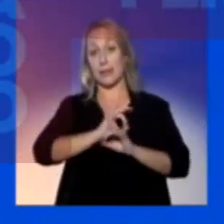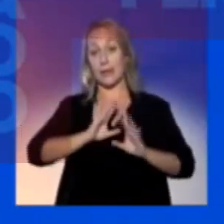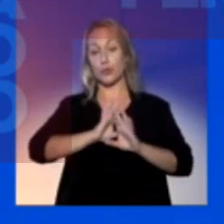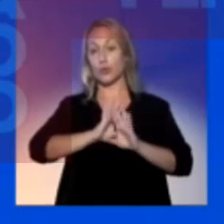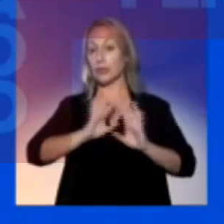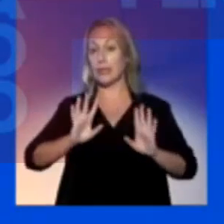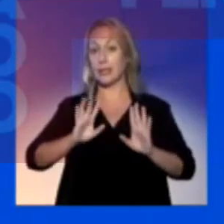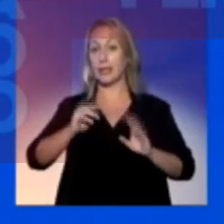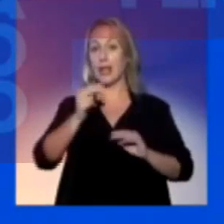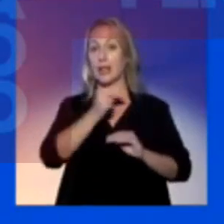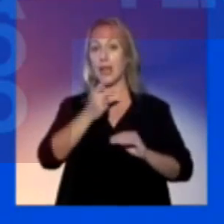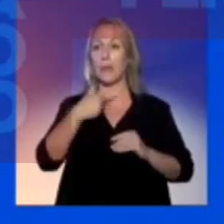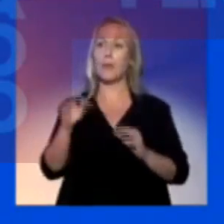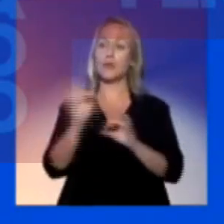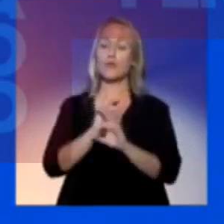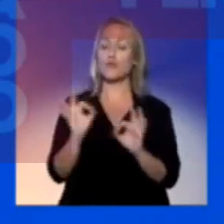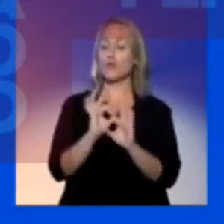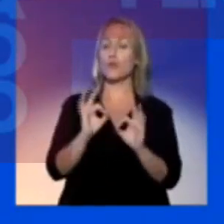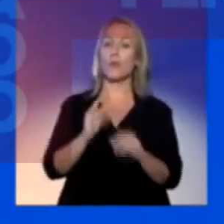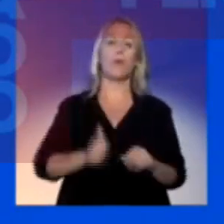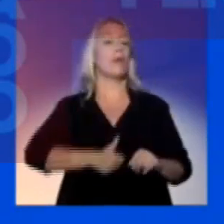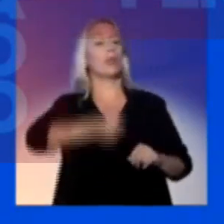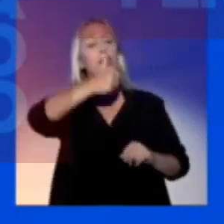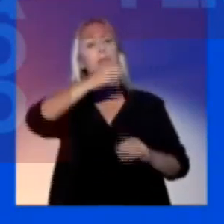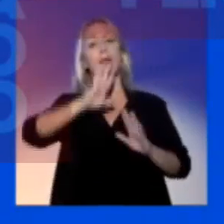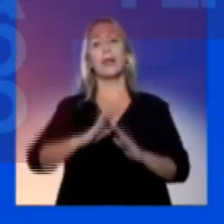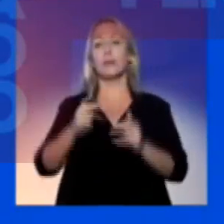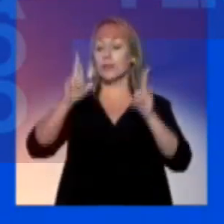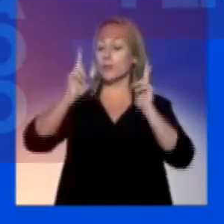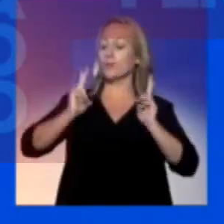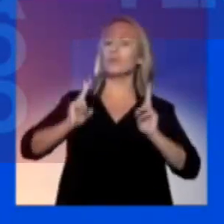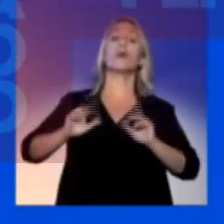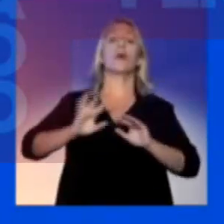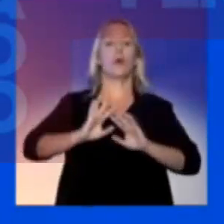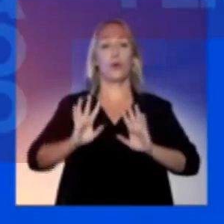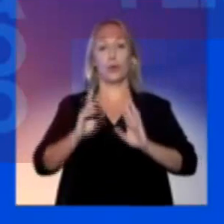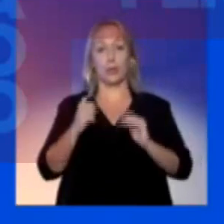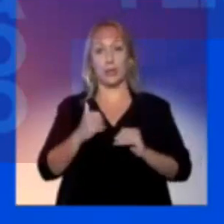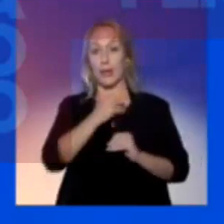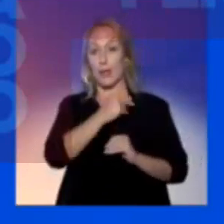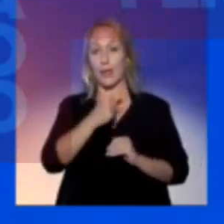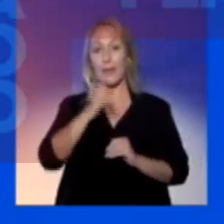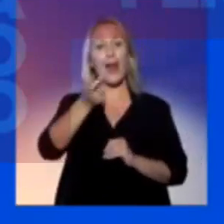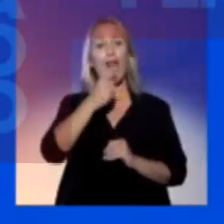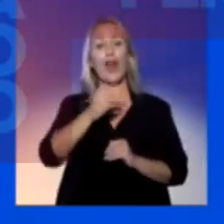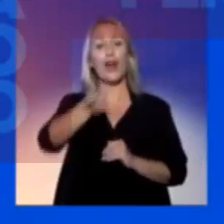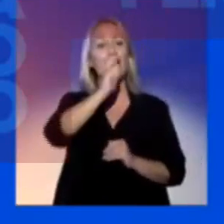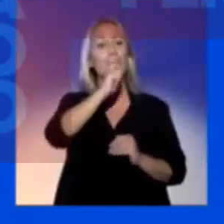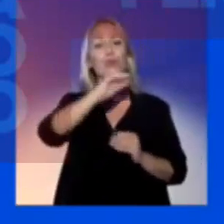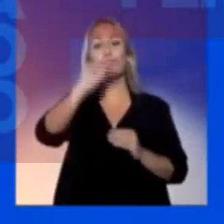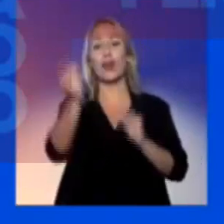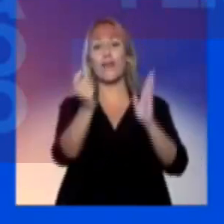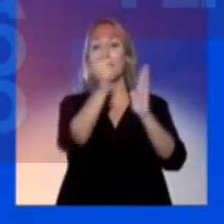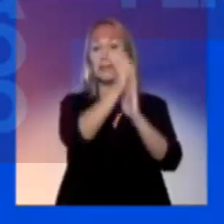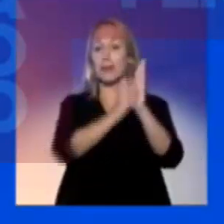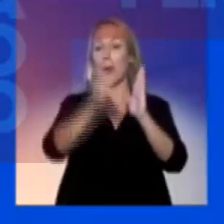οποιονδήποτε εφησυχασμό, αλαζονία, υπερβολική ικανοποίηση από δημοσκοπήσεις οι οποίες σήμερα είναι καλές και αύριο